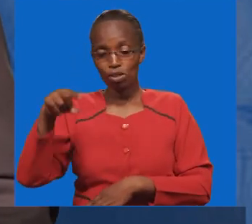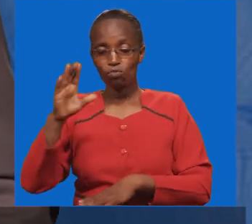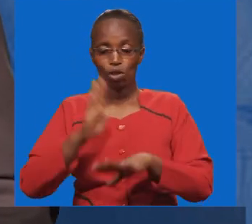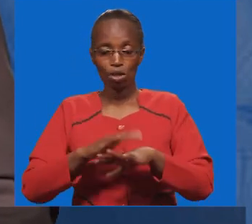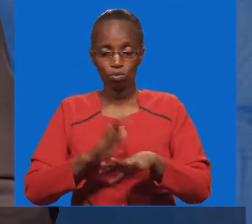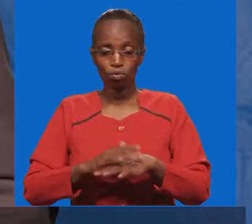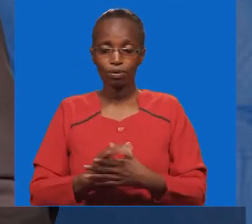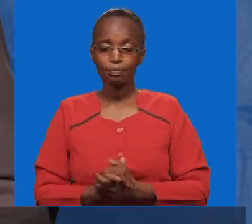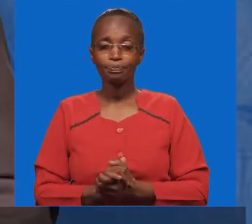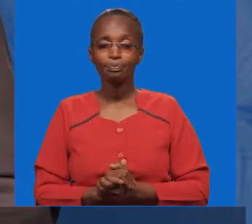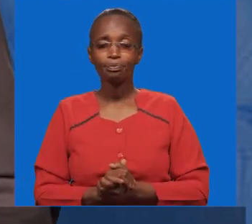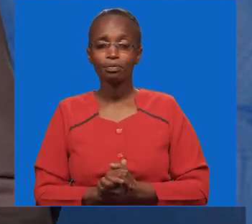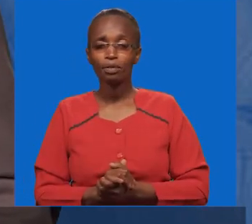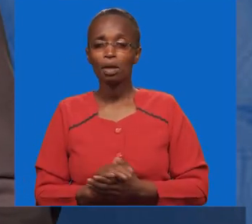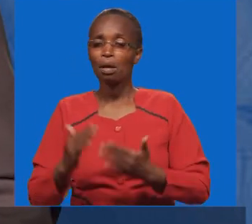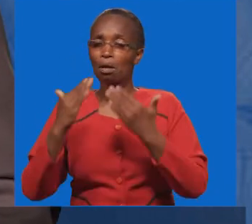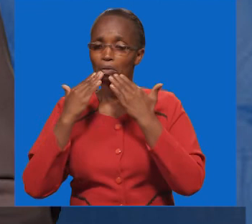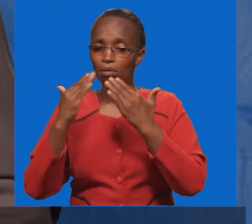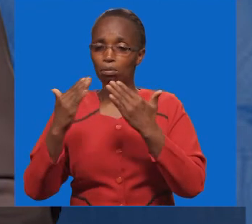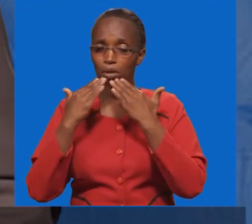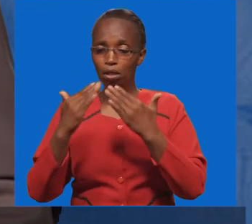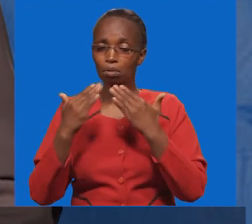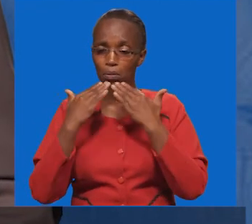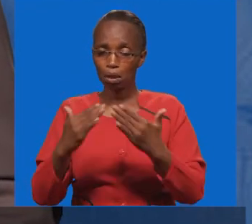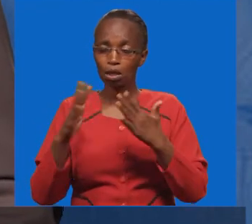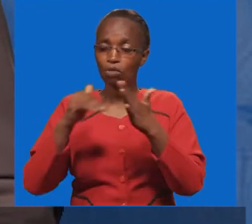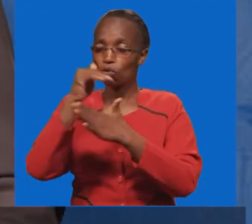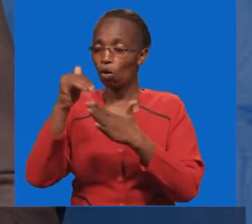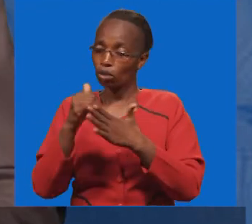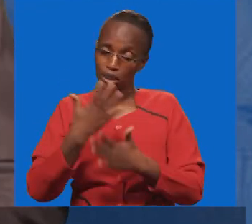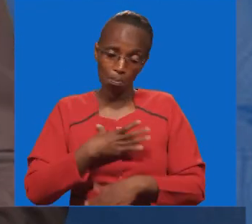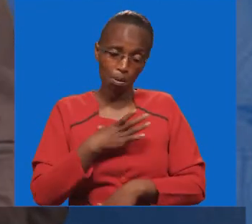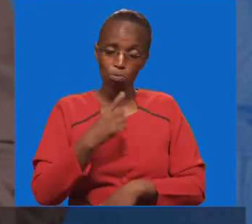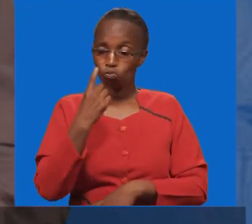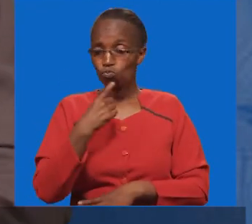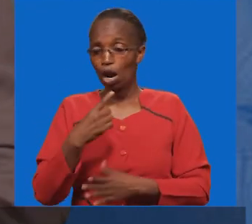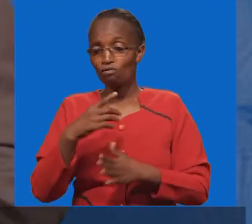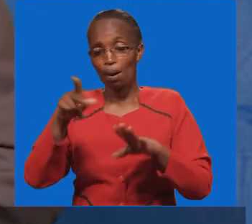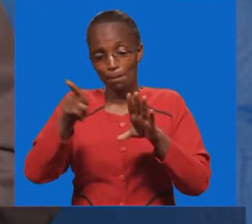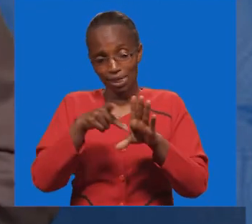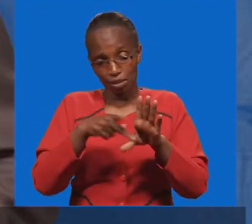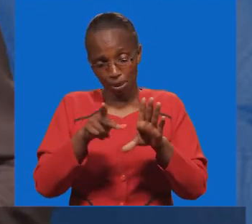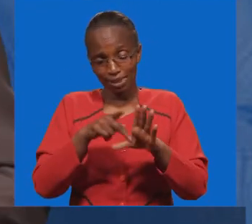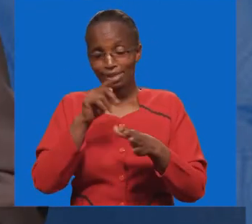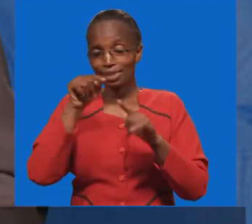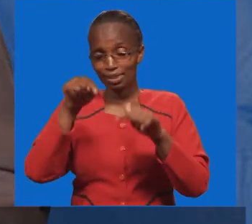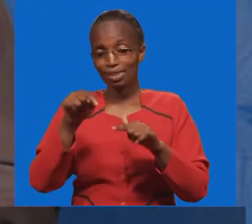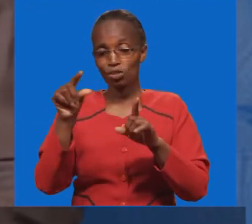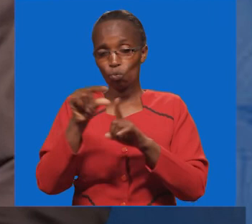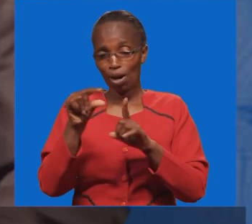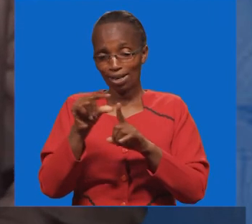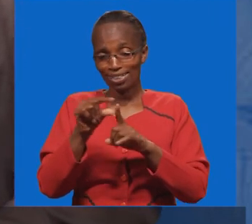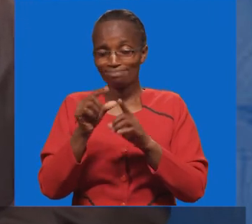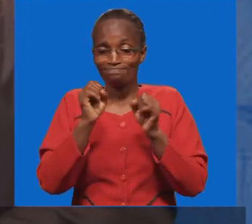Asante mfalme, maana umwema, na ni kwa Yesu Kristo tuomba na kuamini. Amina. Asante mtazamaji mpendwa tuliyeshiriki neno kwa